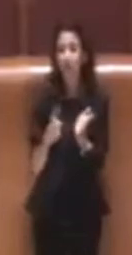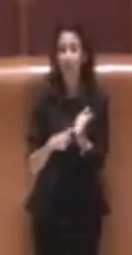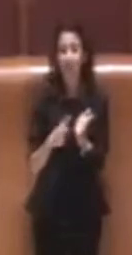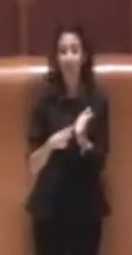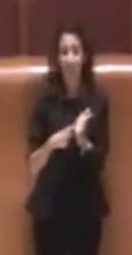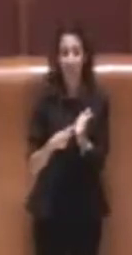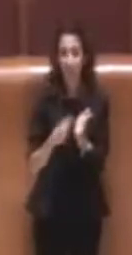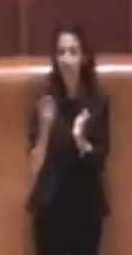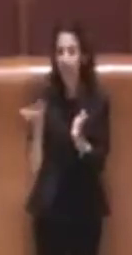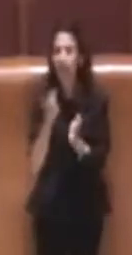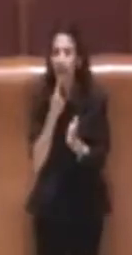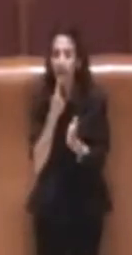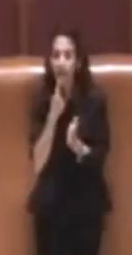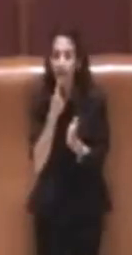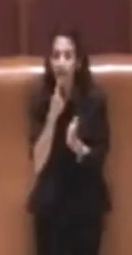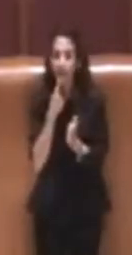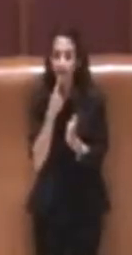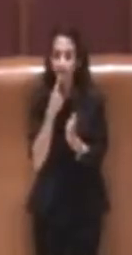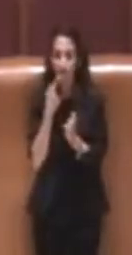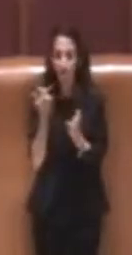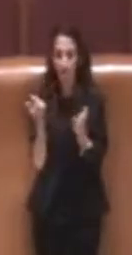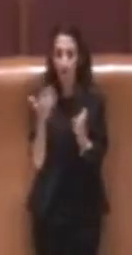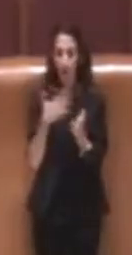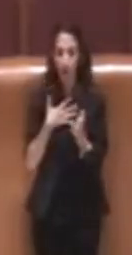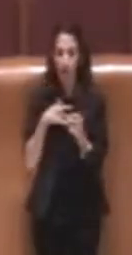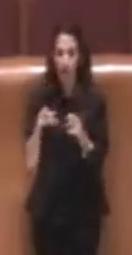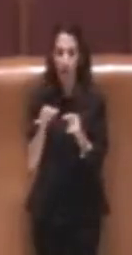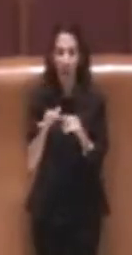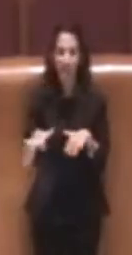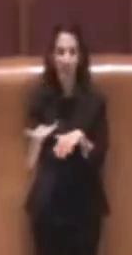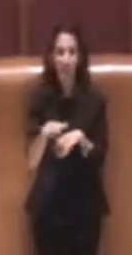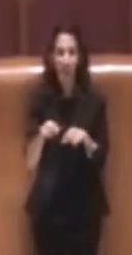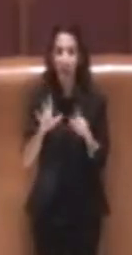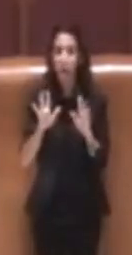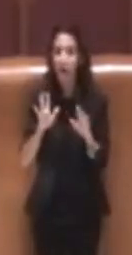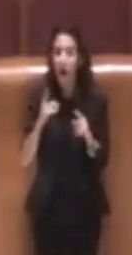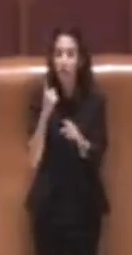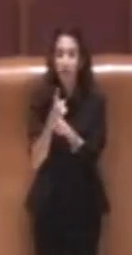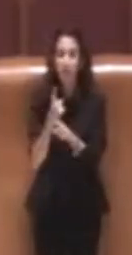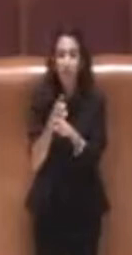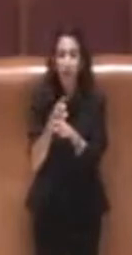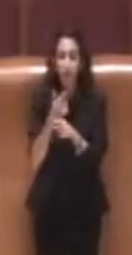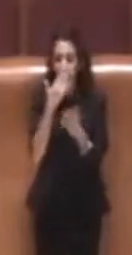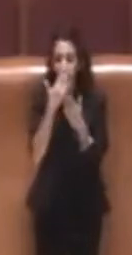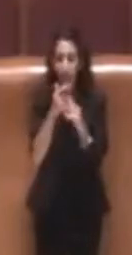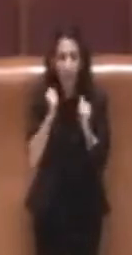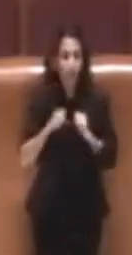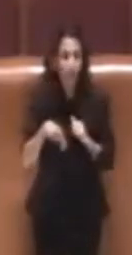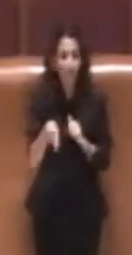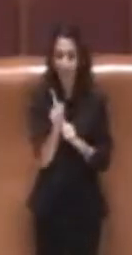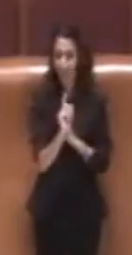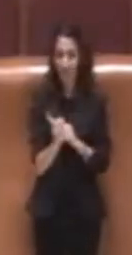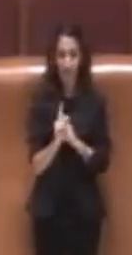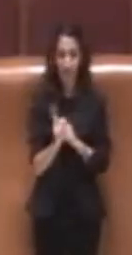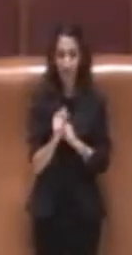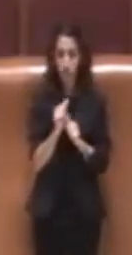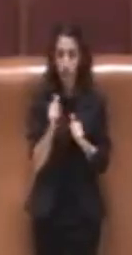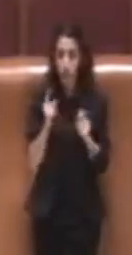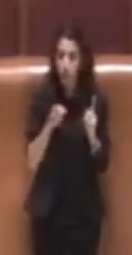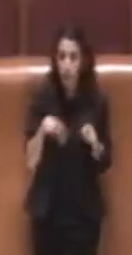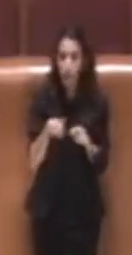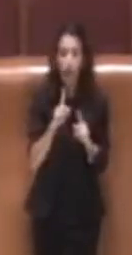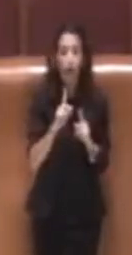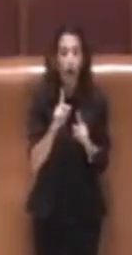ai proprietari, in questo caso dei terreni, che non sono corrispondenti ai fabbisogni e non sono, ripeto, soltanto fabbisogni della